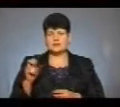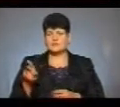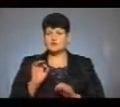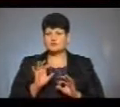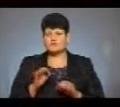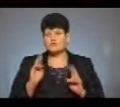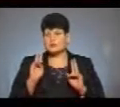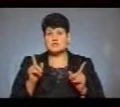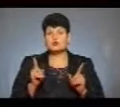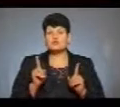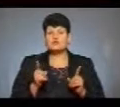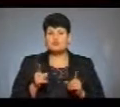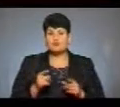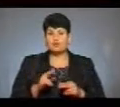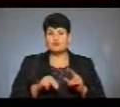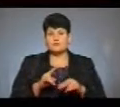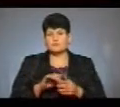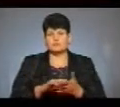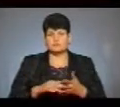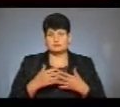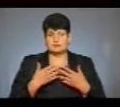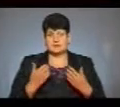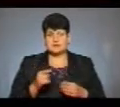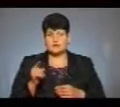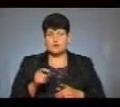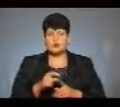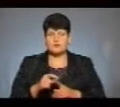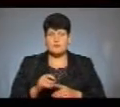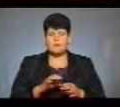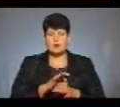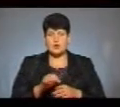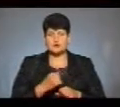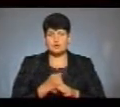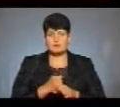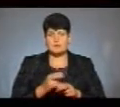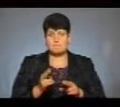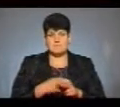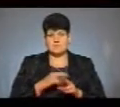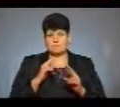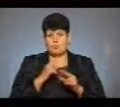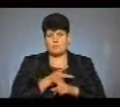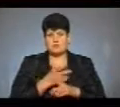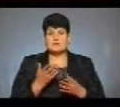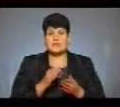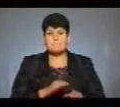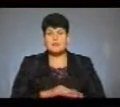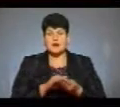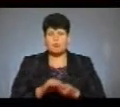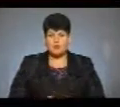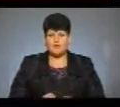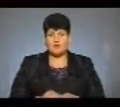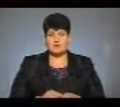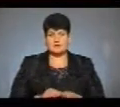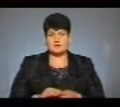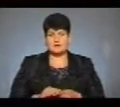що не знає, чому будівництво не продовжують. За його словами, проєкт зроблений без помилок. Де перепоховали знайдені кістки,